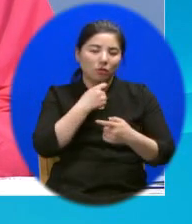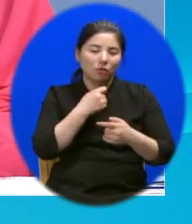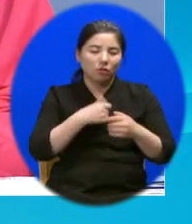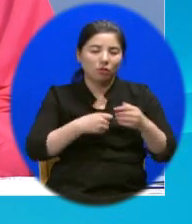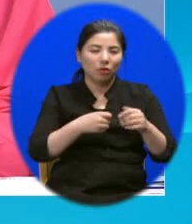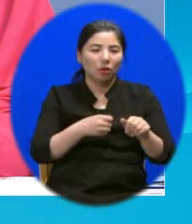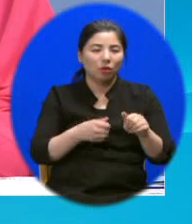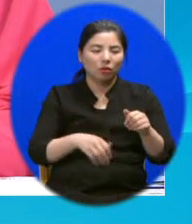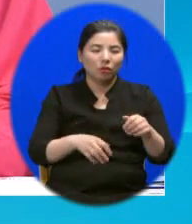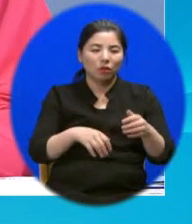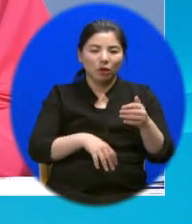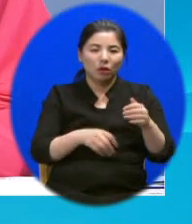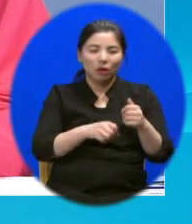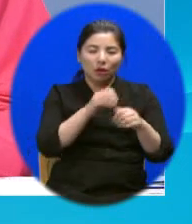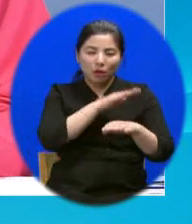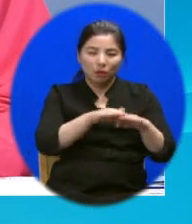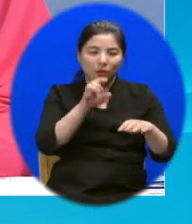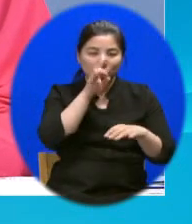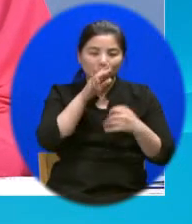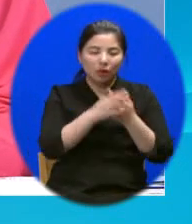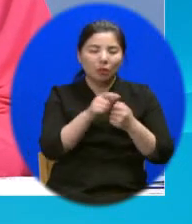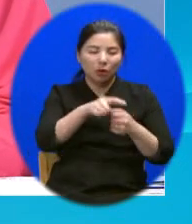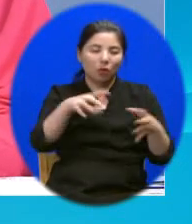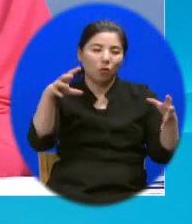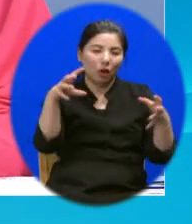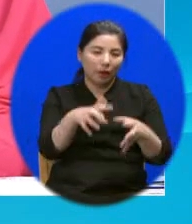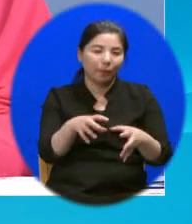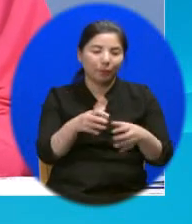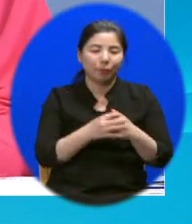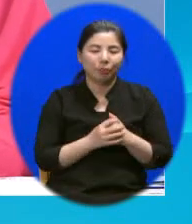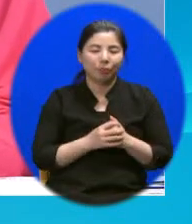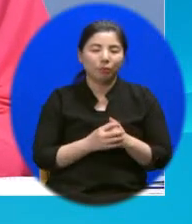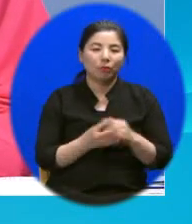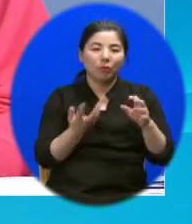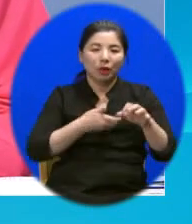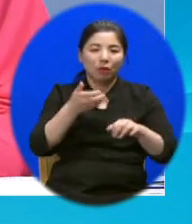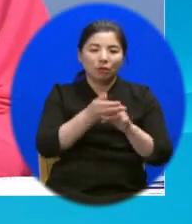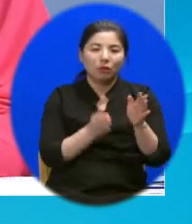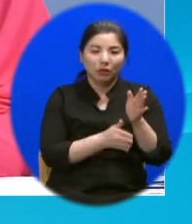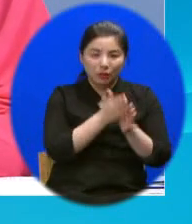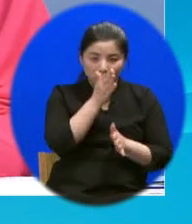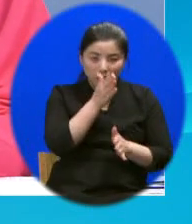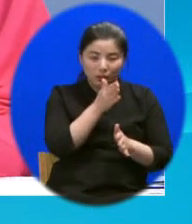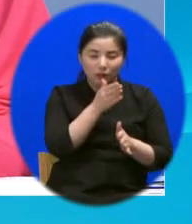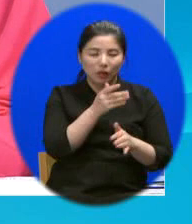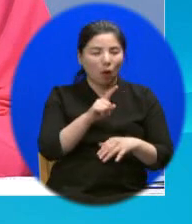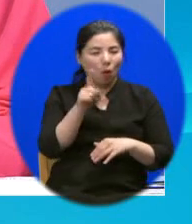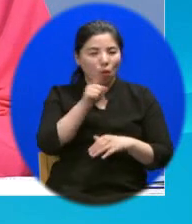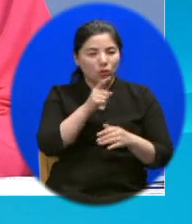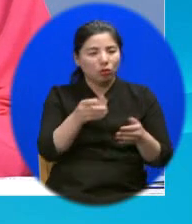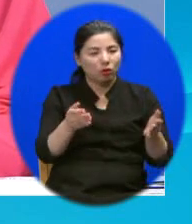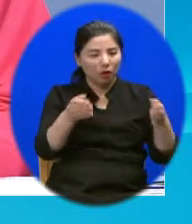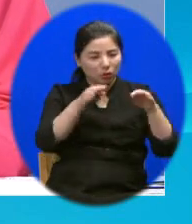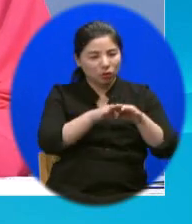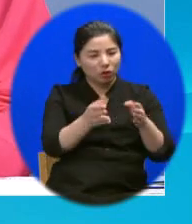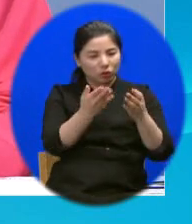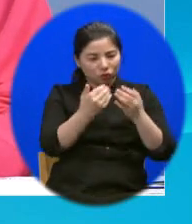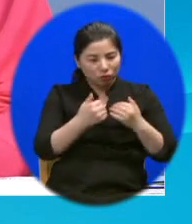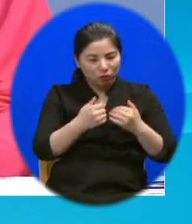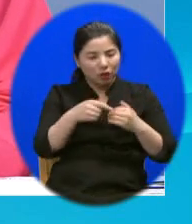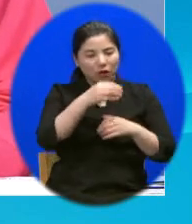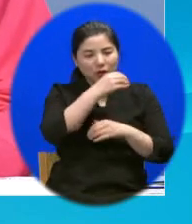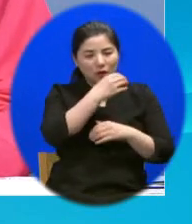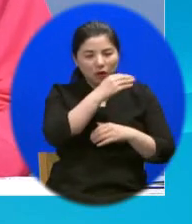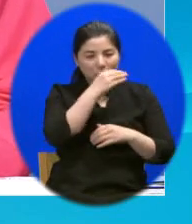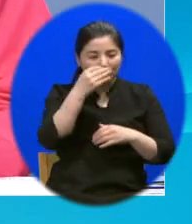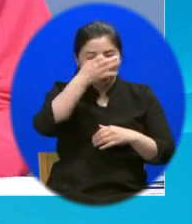뒷받침 할 것이 없습니다 이런 부분들을 포함해서 우리 혁신도시에 어떠한 기관을 위치해서 제 기능을